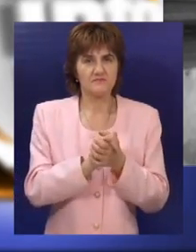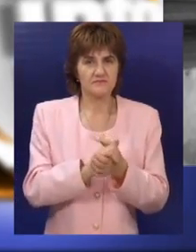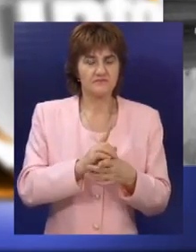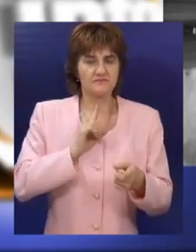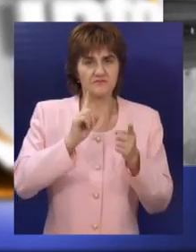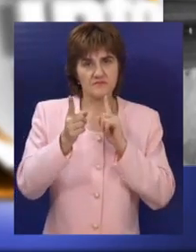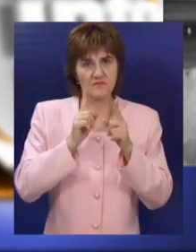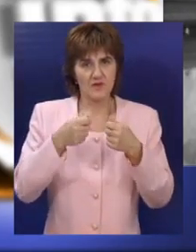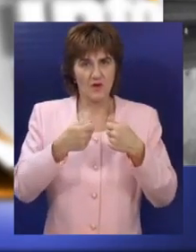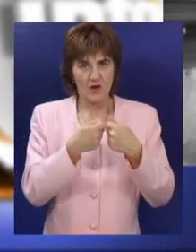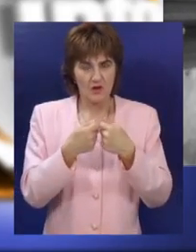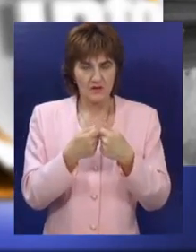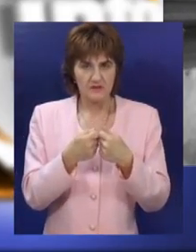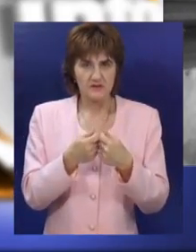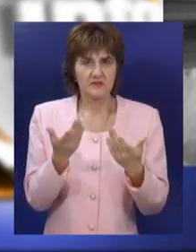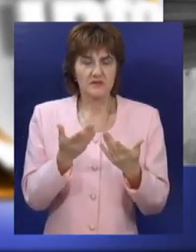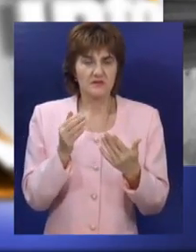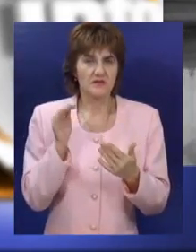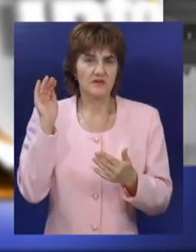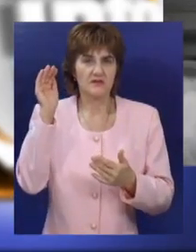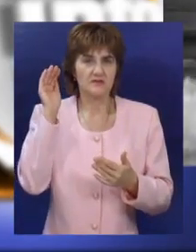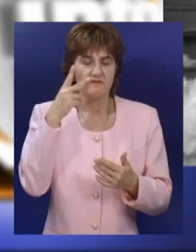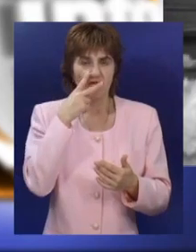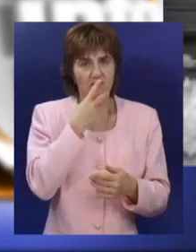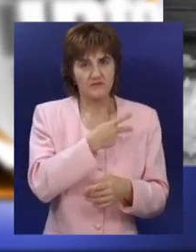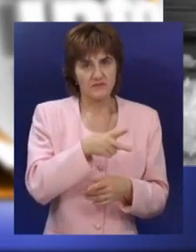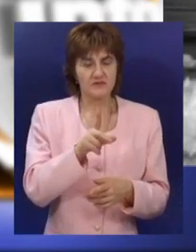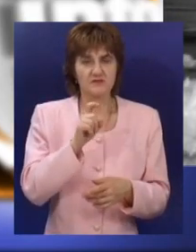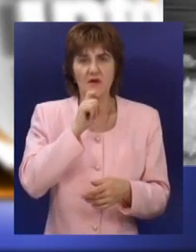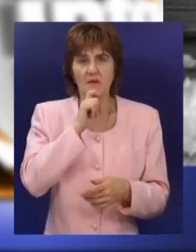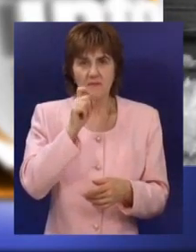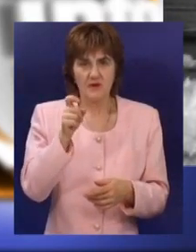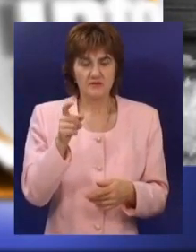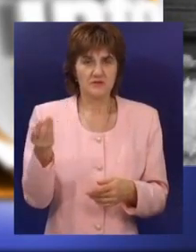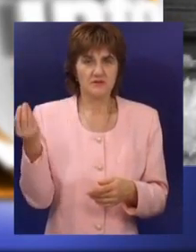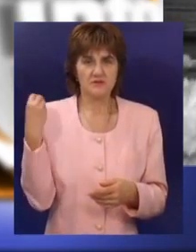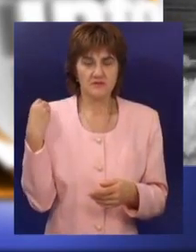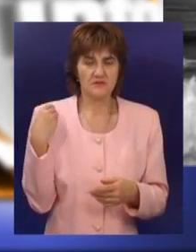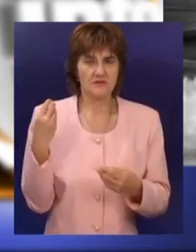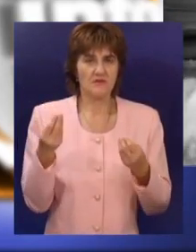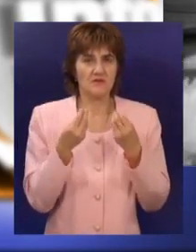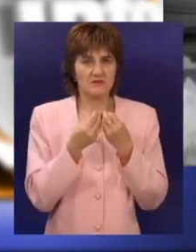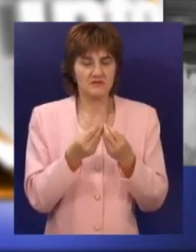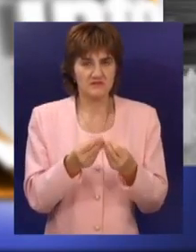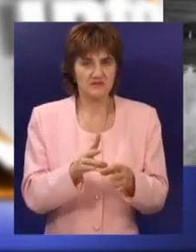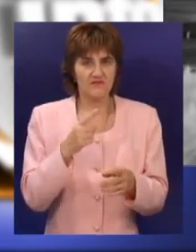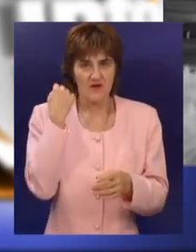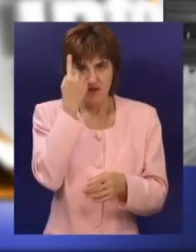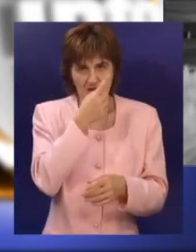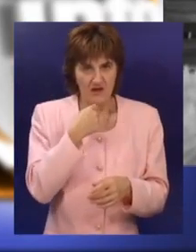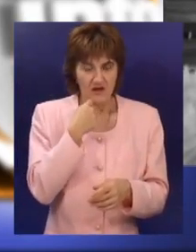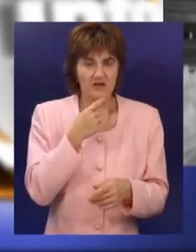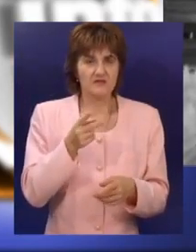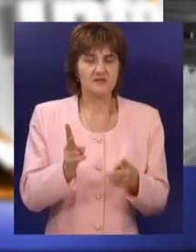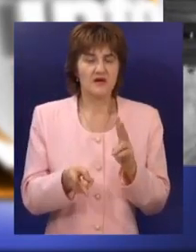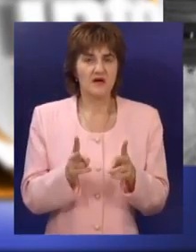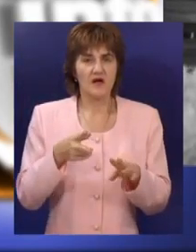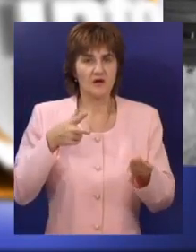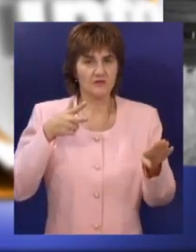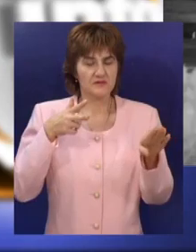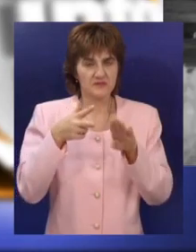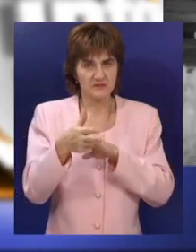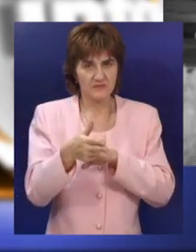saradnje između pomenute organizacije i Nacionalnog biroa za istrage Republike Mađarske sprečavano krijumčarenje lica ka